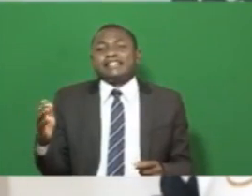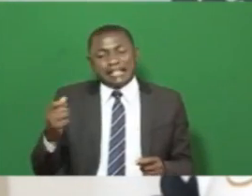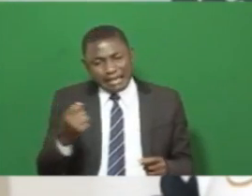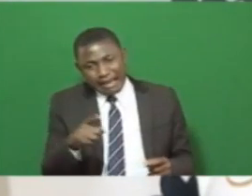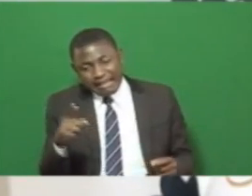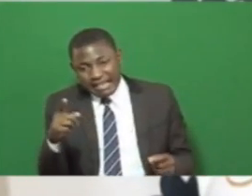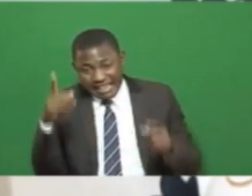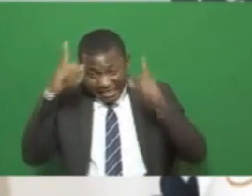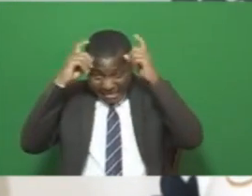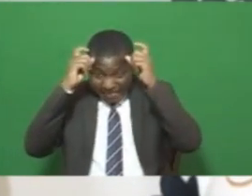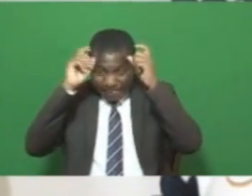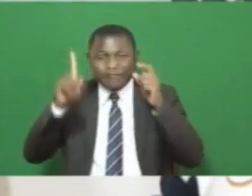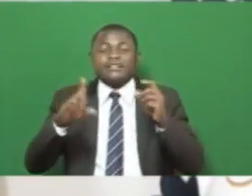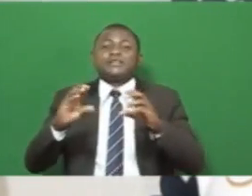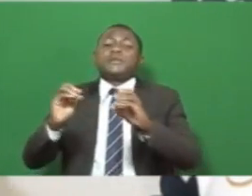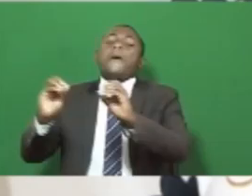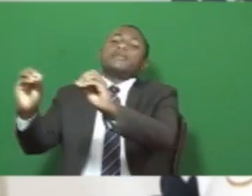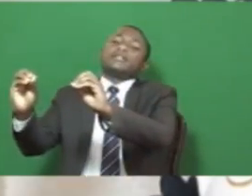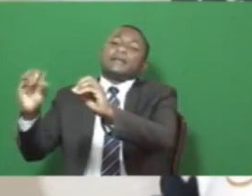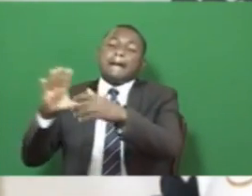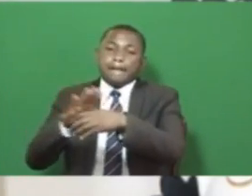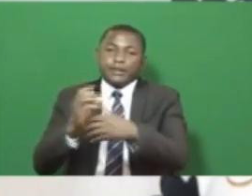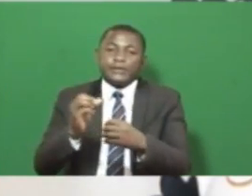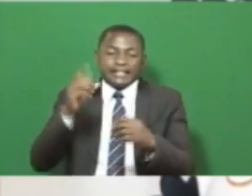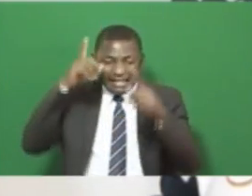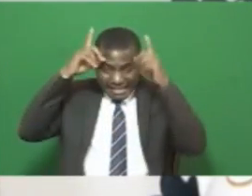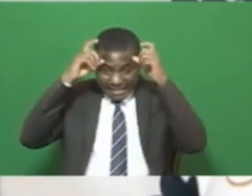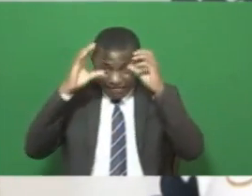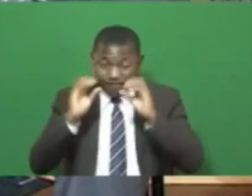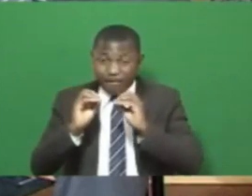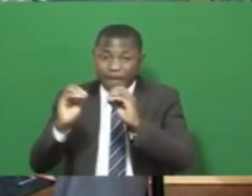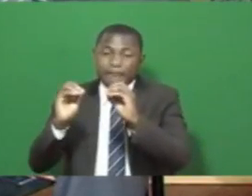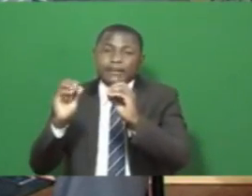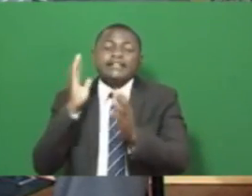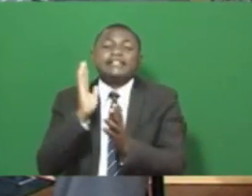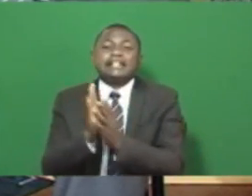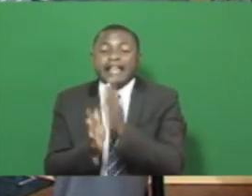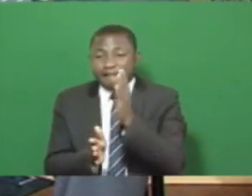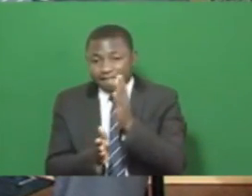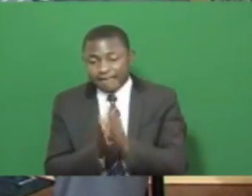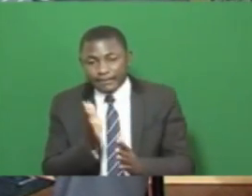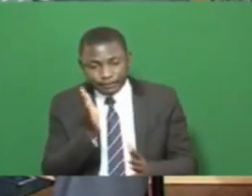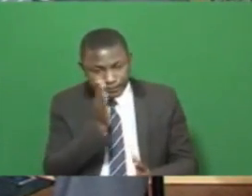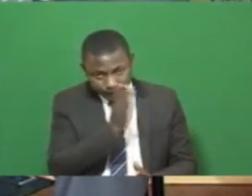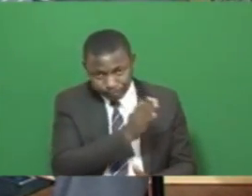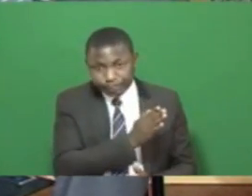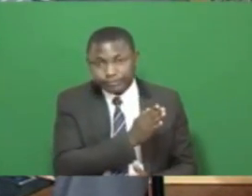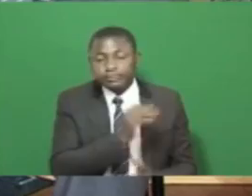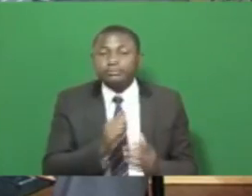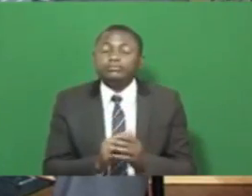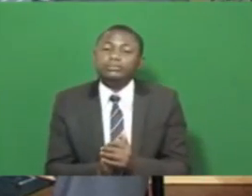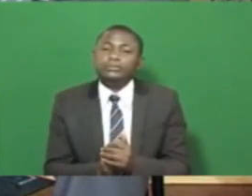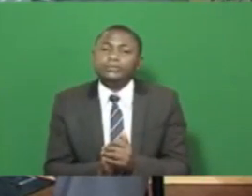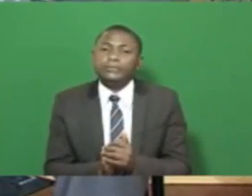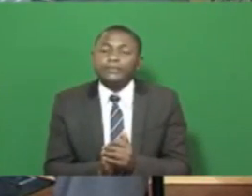better than madhimoni. Kuita muKristu anoteerera because Satani haateereri. Alright, ndonya yai kubudai.